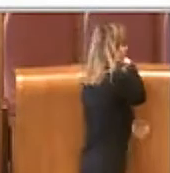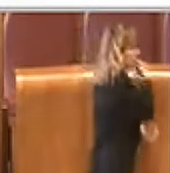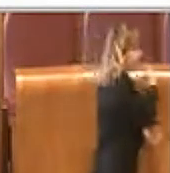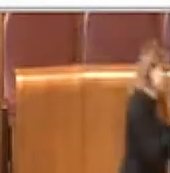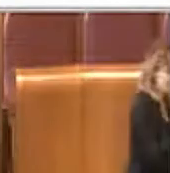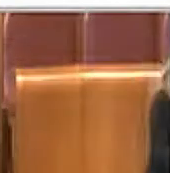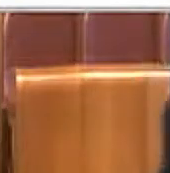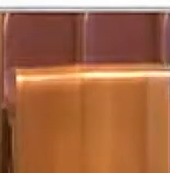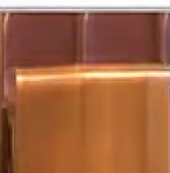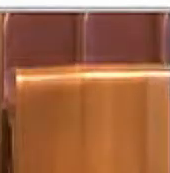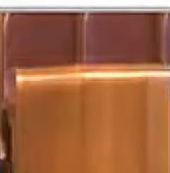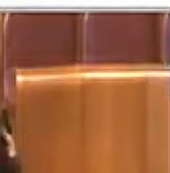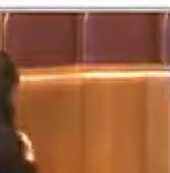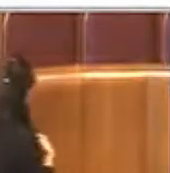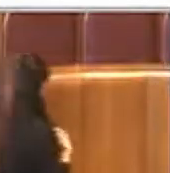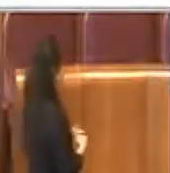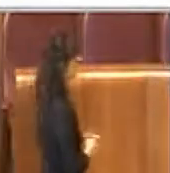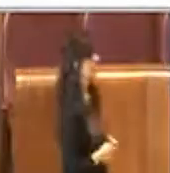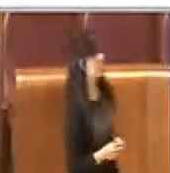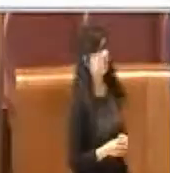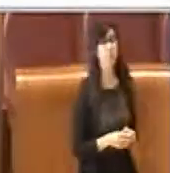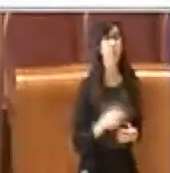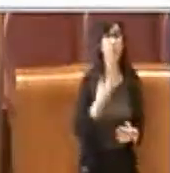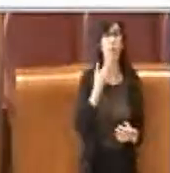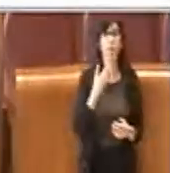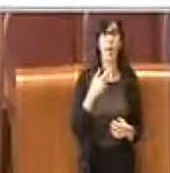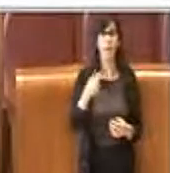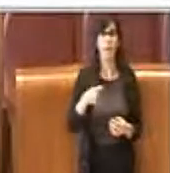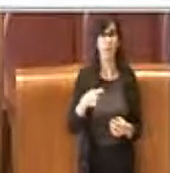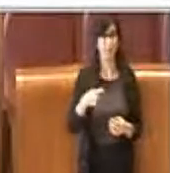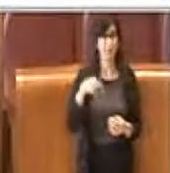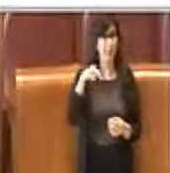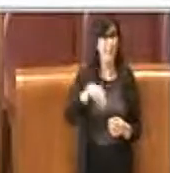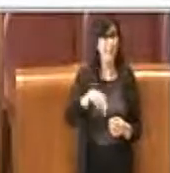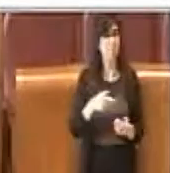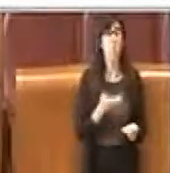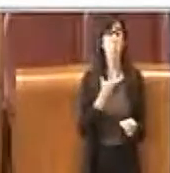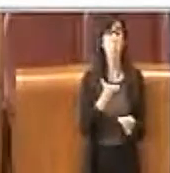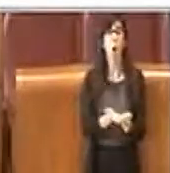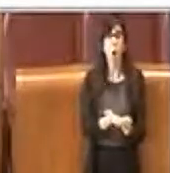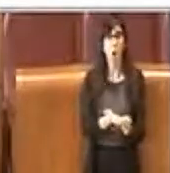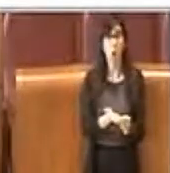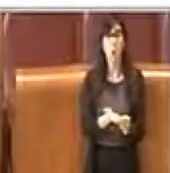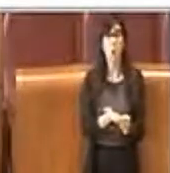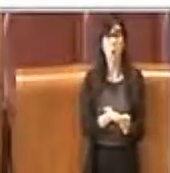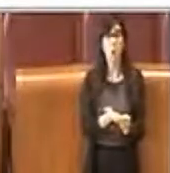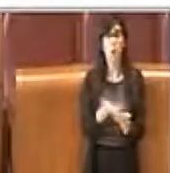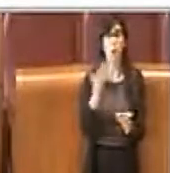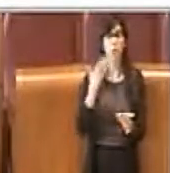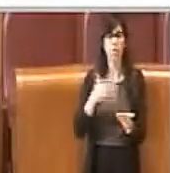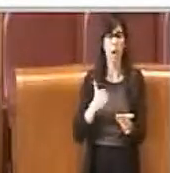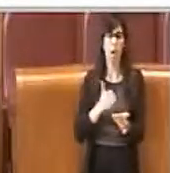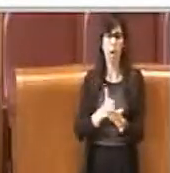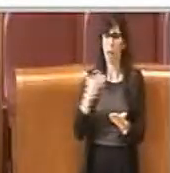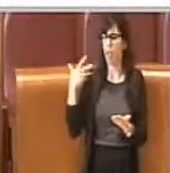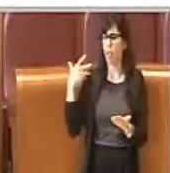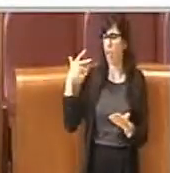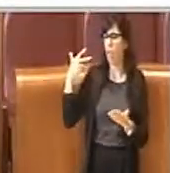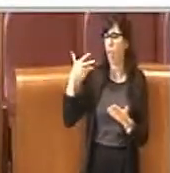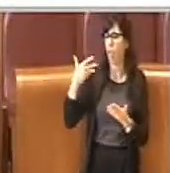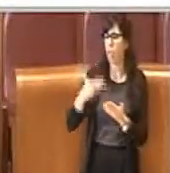Presidente. Questa mozione arriva dopo anni che era stata